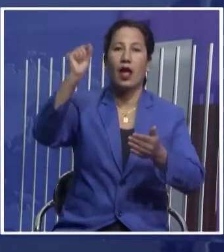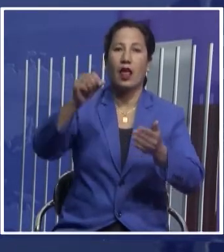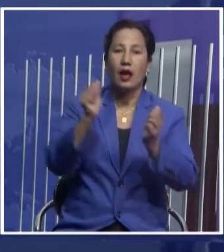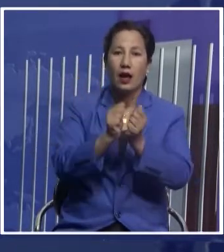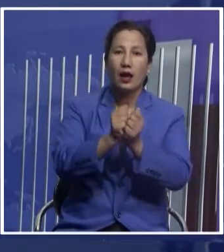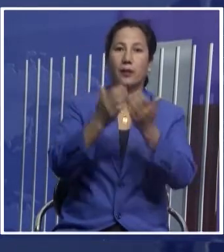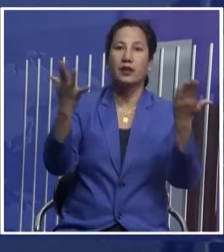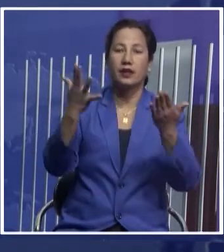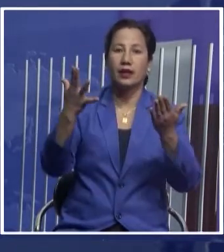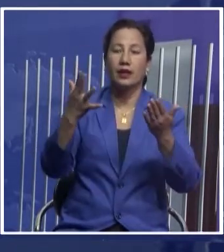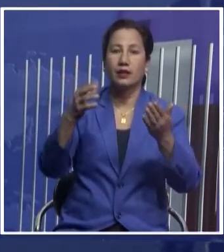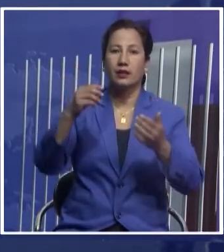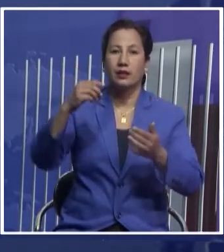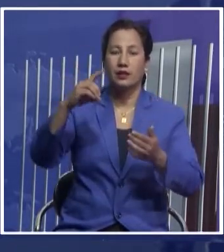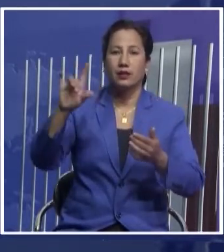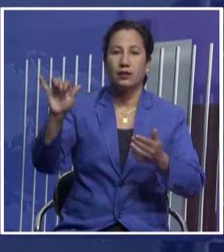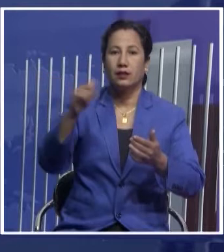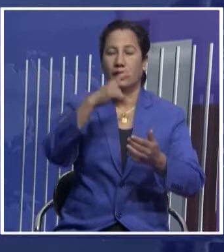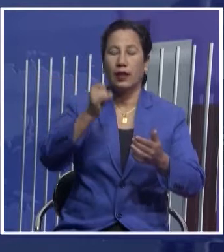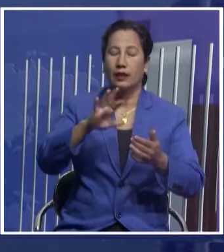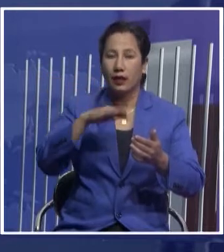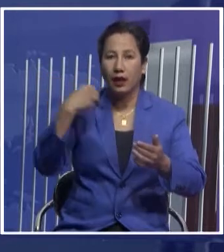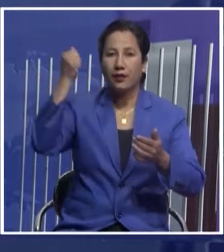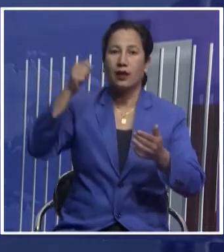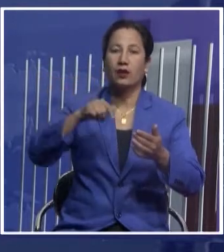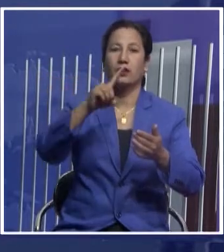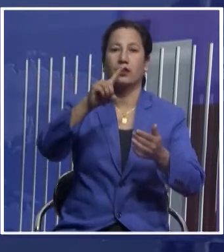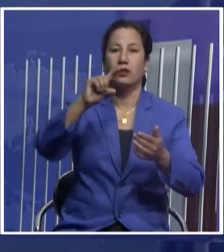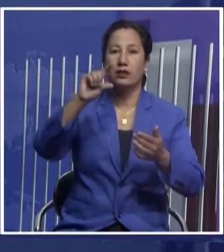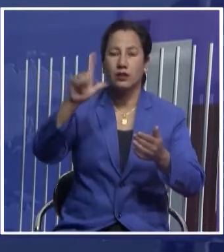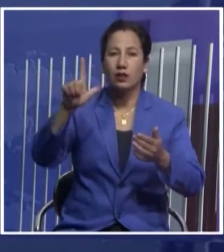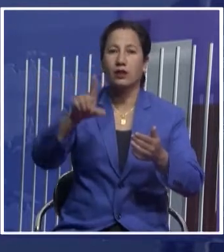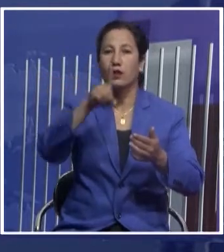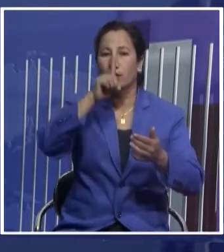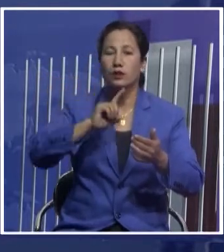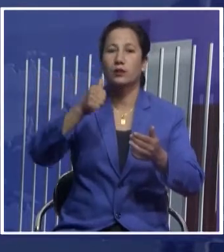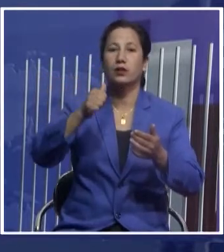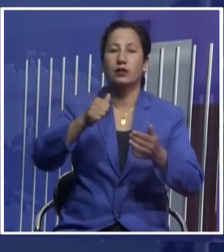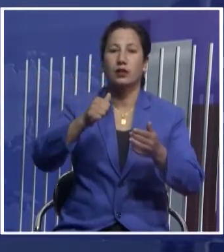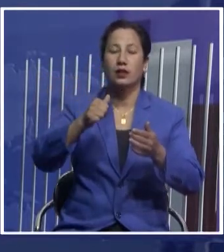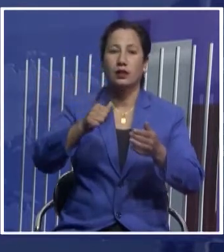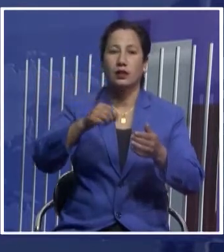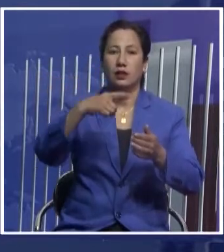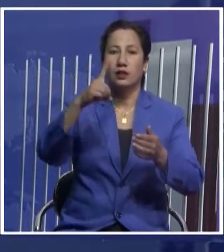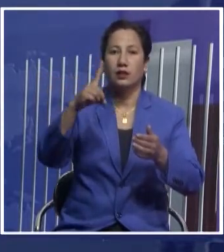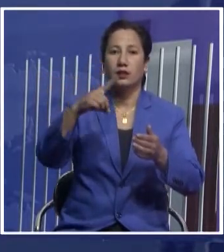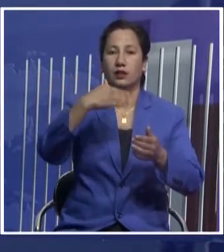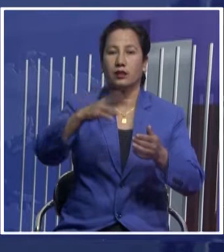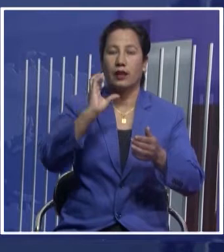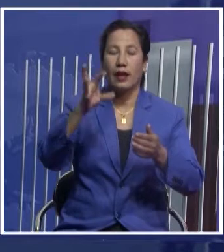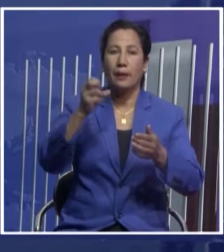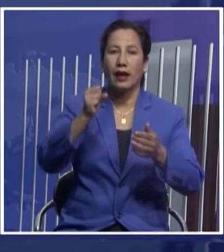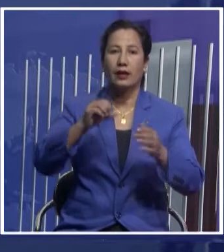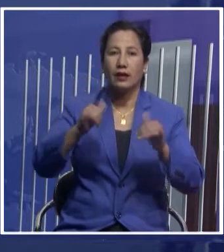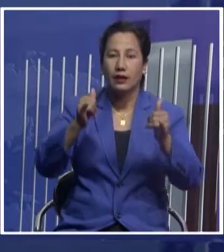डेकेन्द्र थापाको हत्या प्रकरणमा 17 वर्षपछि न्याय पाएको खुशी अनि हुनेछ राष्ट्रिय खेलकुद प्रतिभा